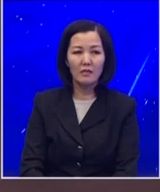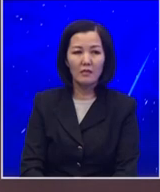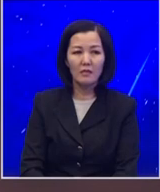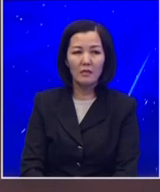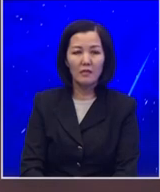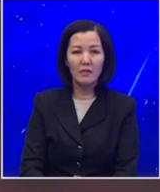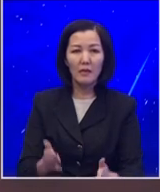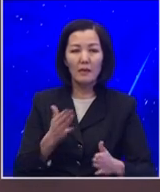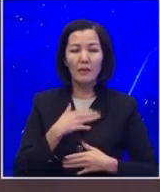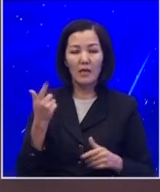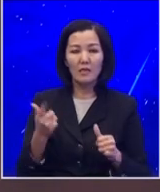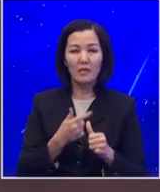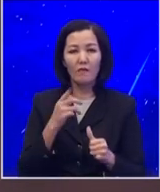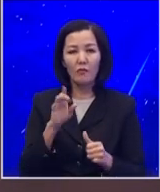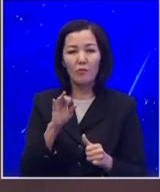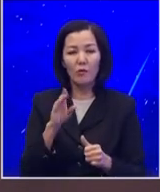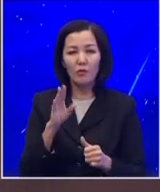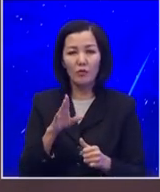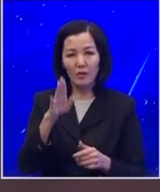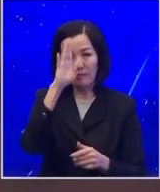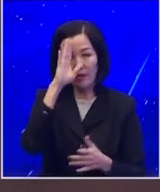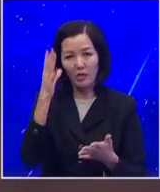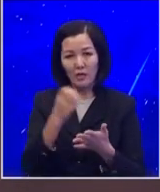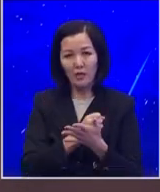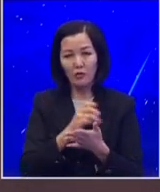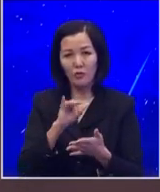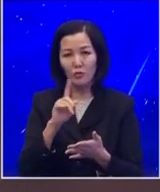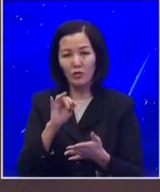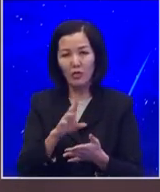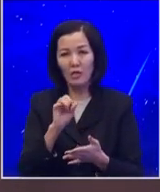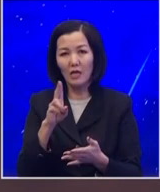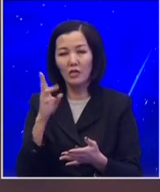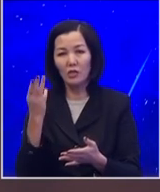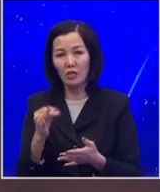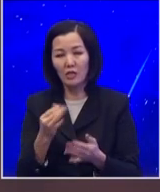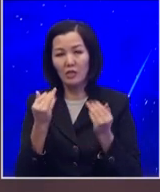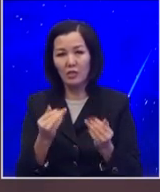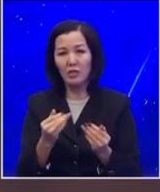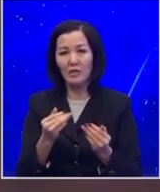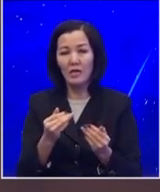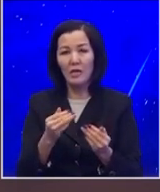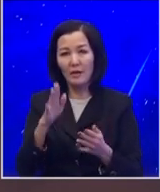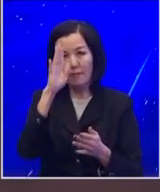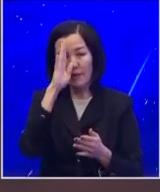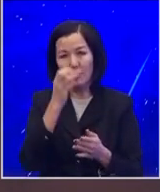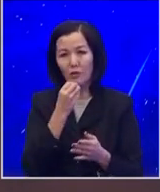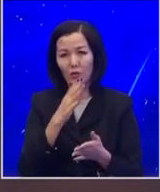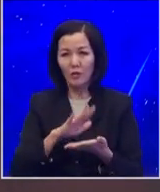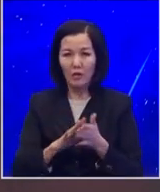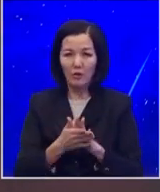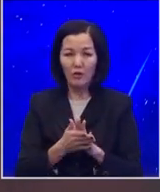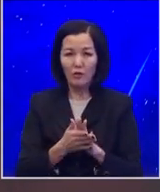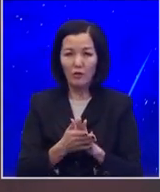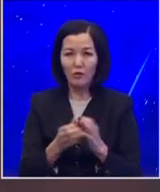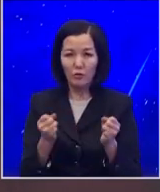Меня зовут Бауржан. Я нашел мальчика, когда направлялся в село Узынагаш из села Ахши. На данный момент мальчик чувствует себя хорошо, не считая того, что